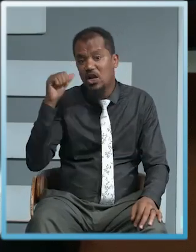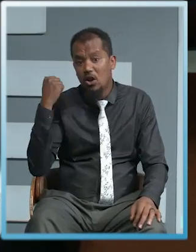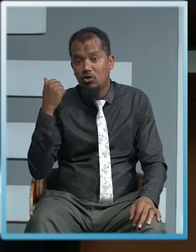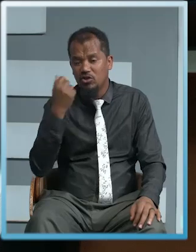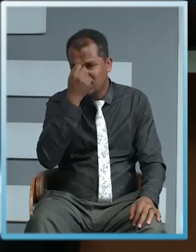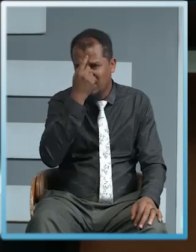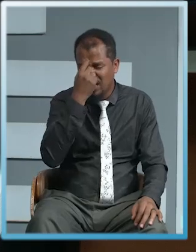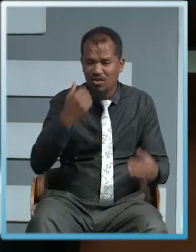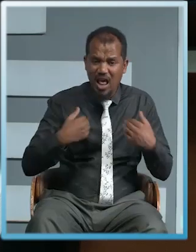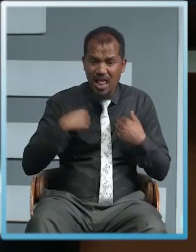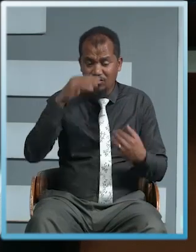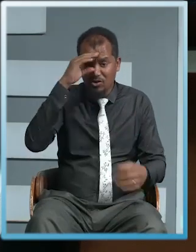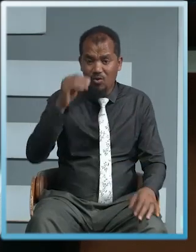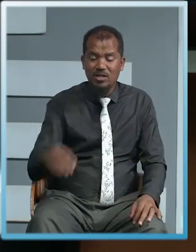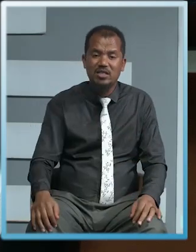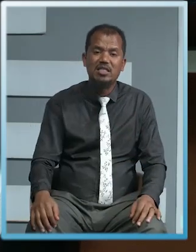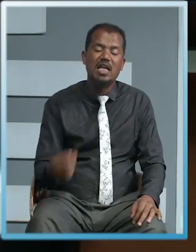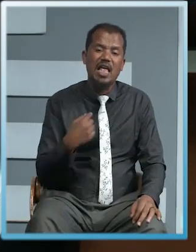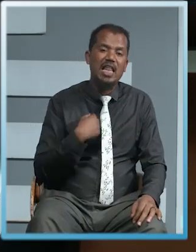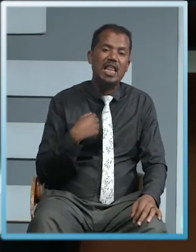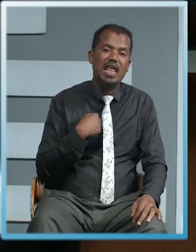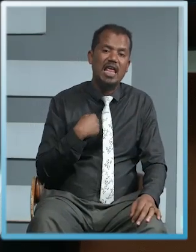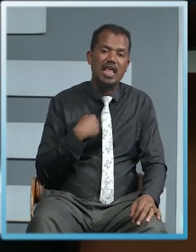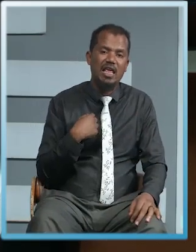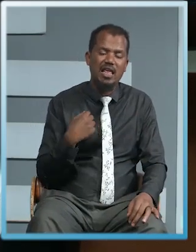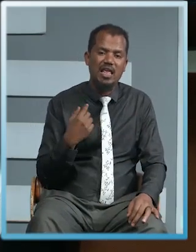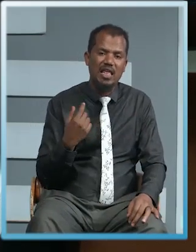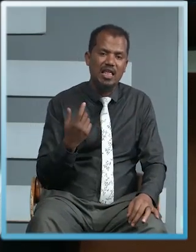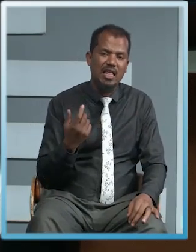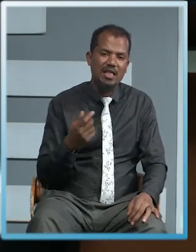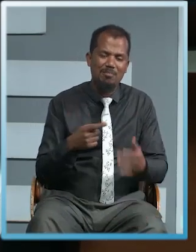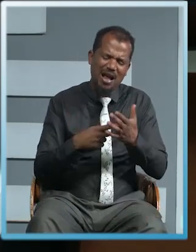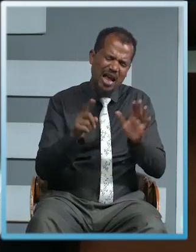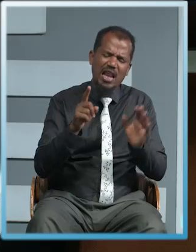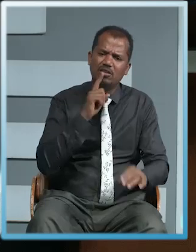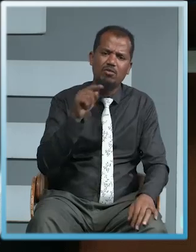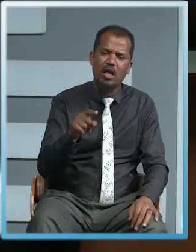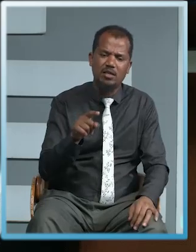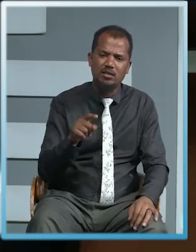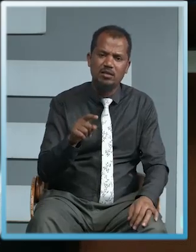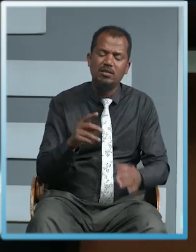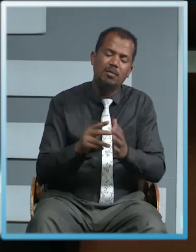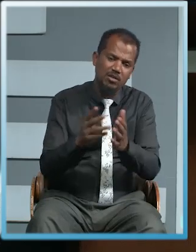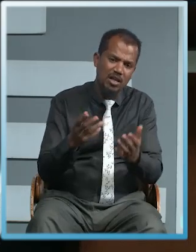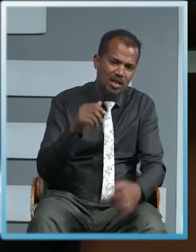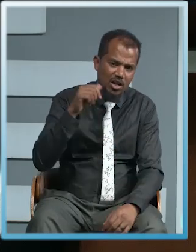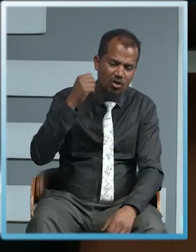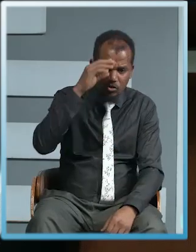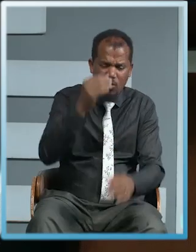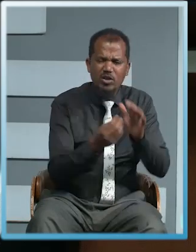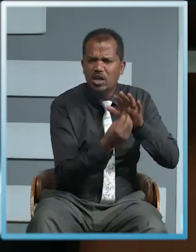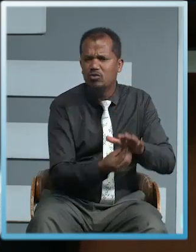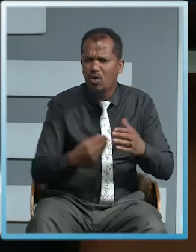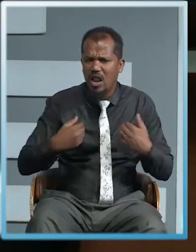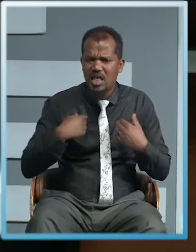ሌሎች ጥርጣሪዎች ያሏቸው ሰዎች እኔ ማክረው ማጋለጥ ነው ያንን ለምሳሌ ሌሎች ሰው ተጽኖ